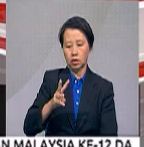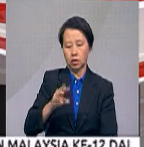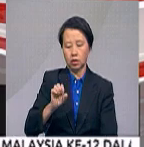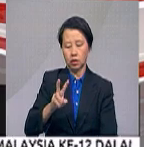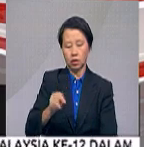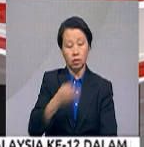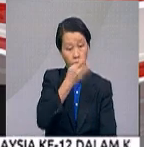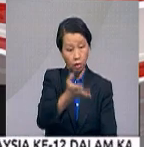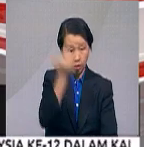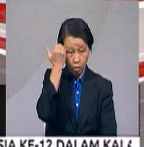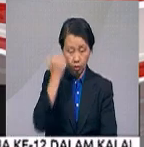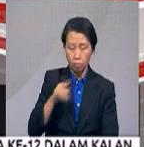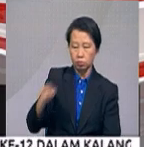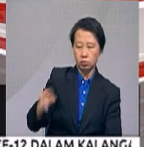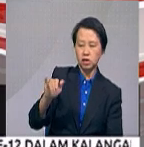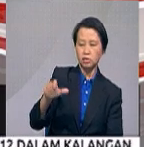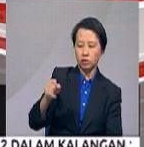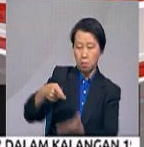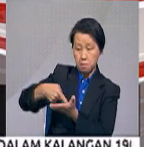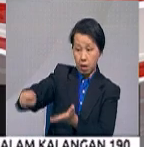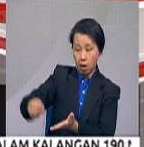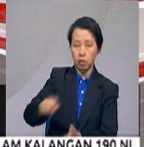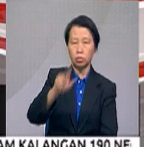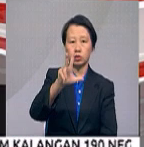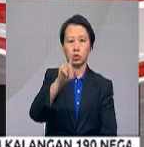mahkamah Tan Sri Muhammad Isa dibayar sehingga